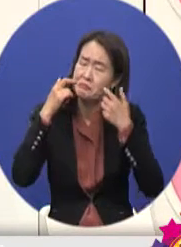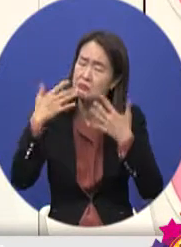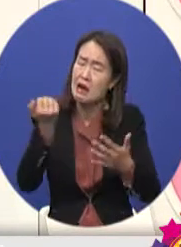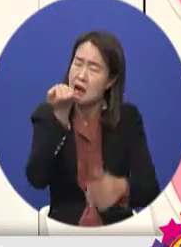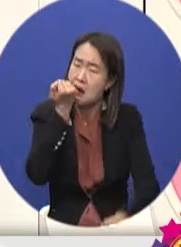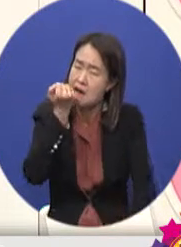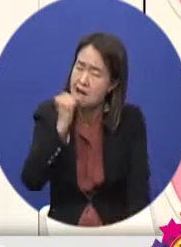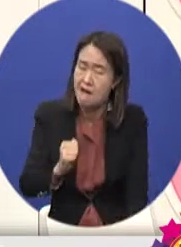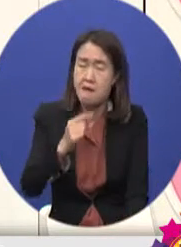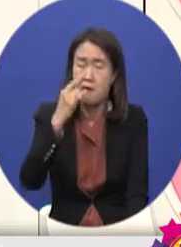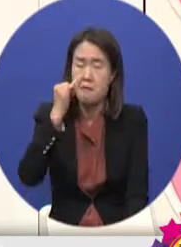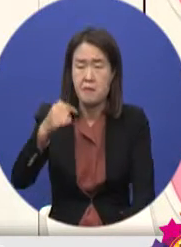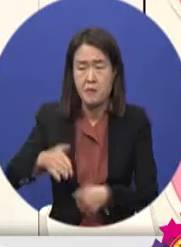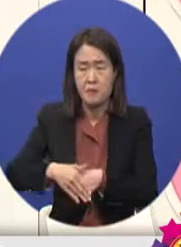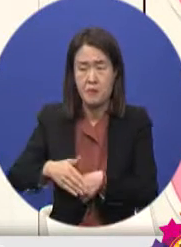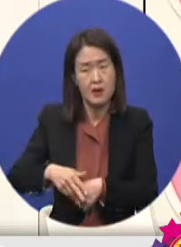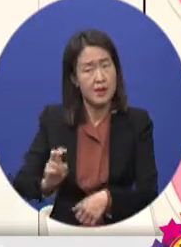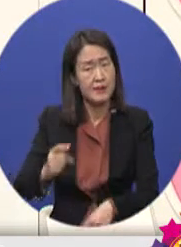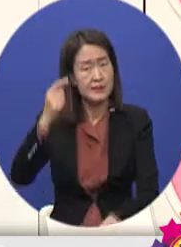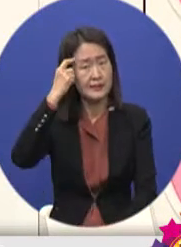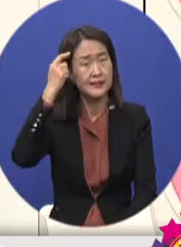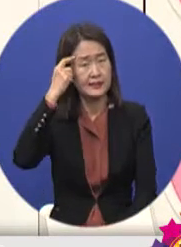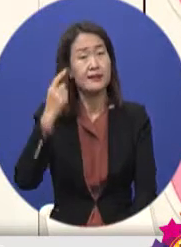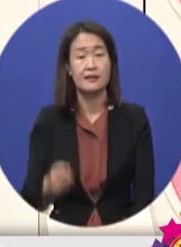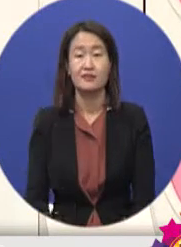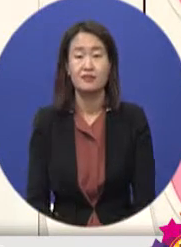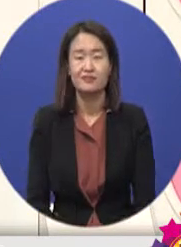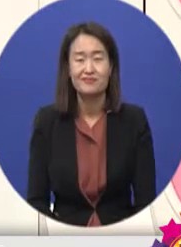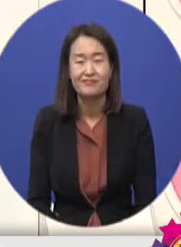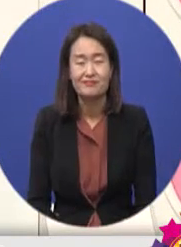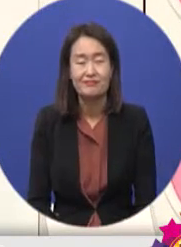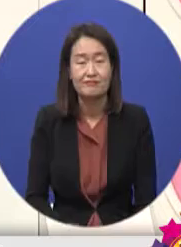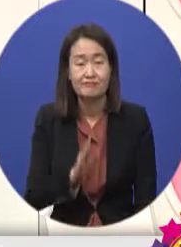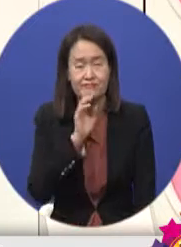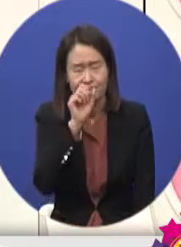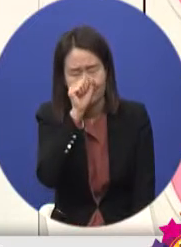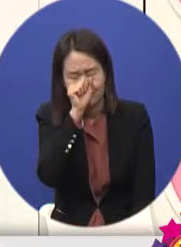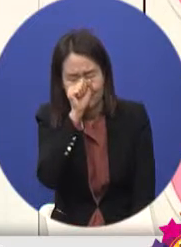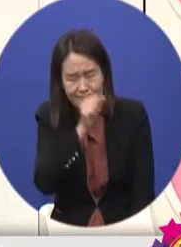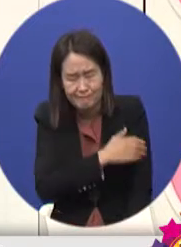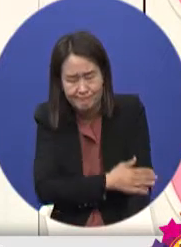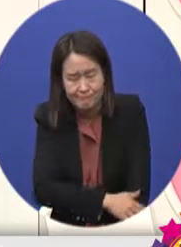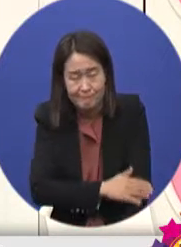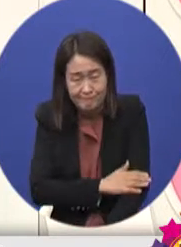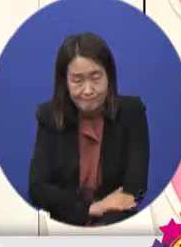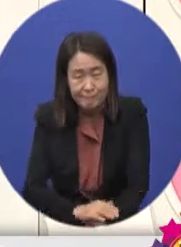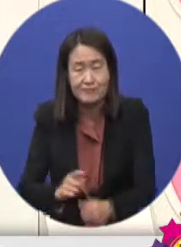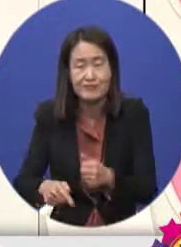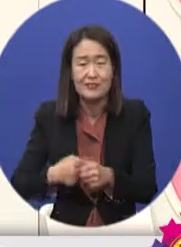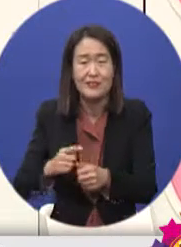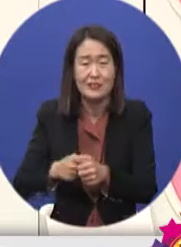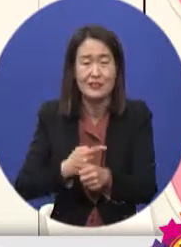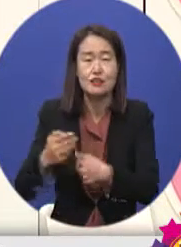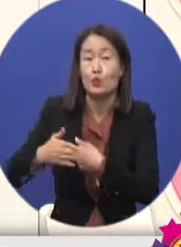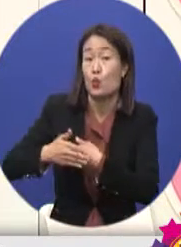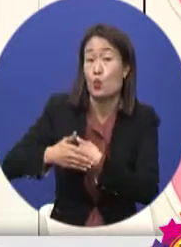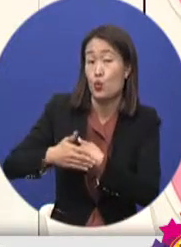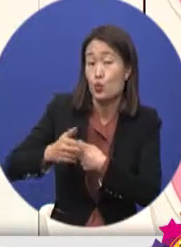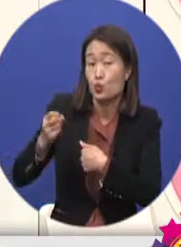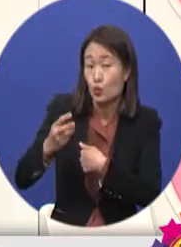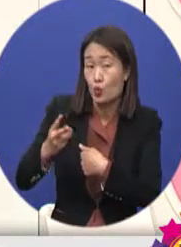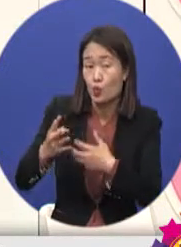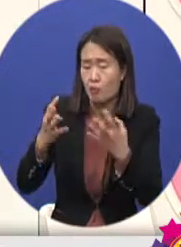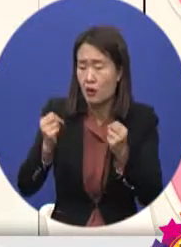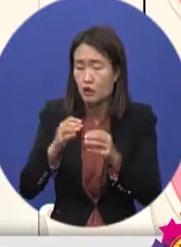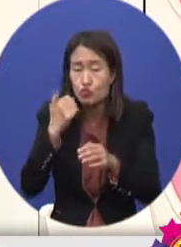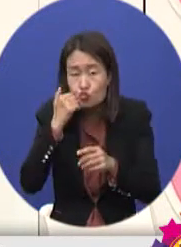거야. 맞지. 어? 그래. 그래. 그렇게 생각해요. 착하게 잘한 게네. 도와준다. 네. 아, 그리고 많은 분들이 저를 위해서